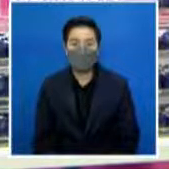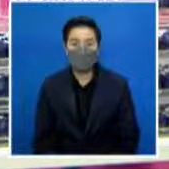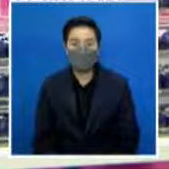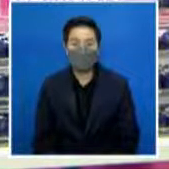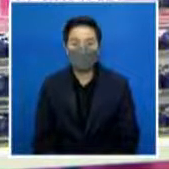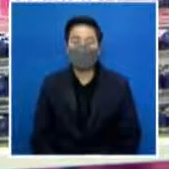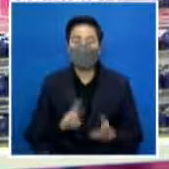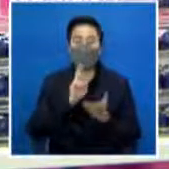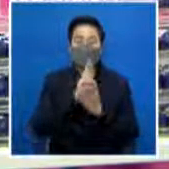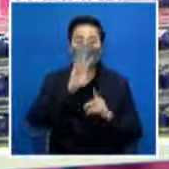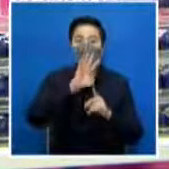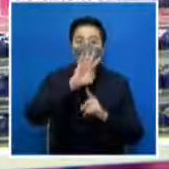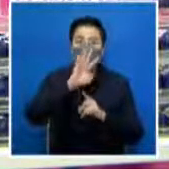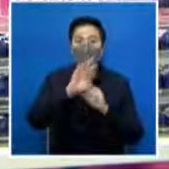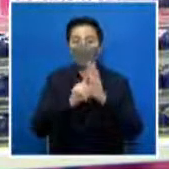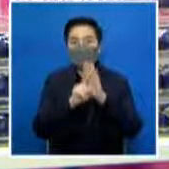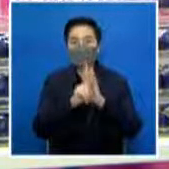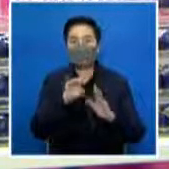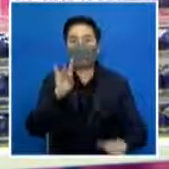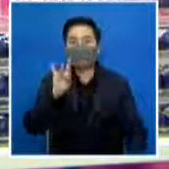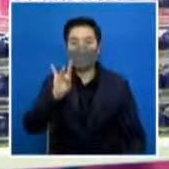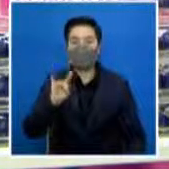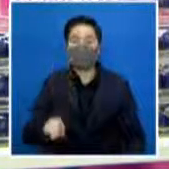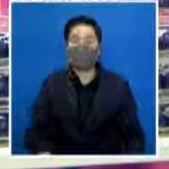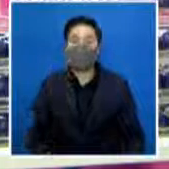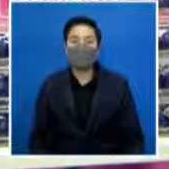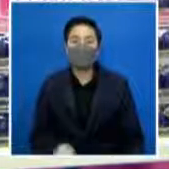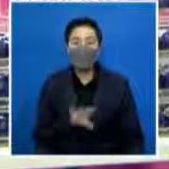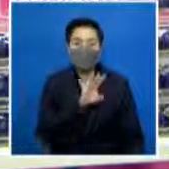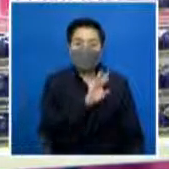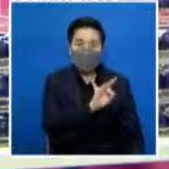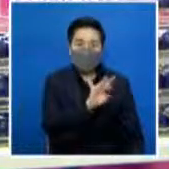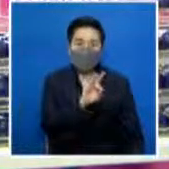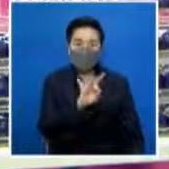อันดับที่4หมุนครั้งที่8เลขที่ออก